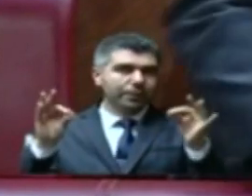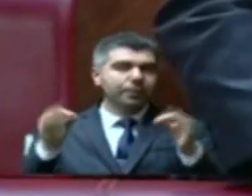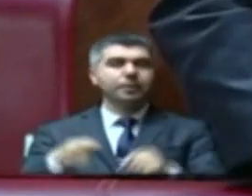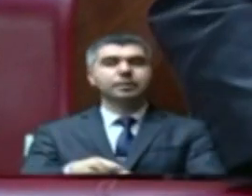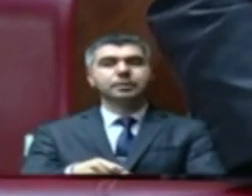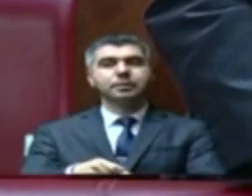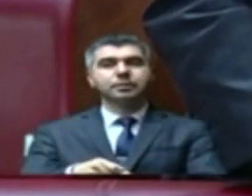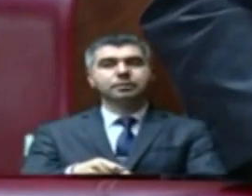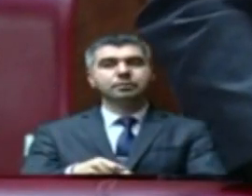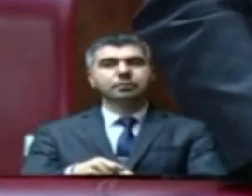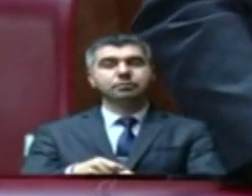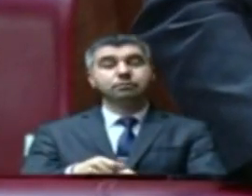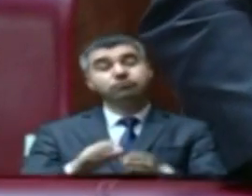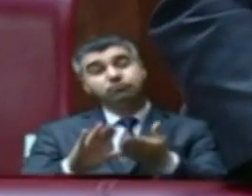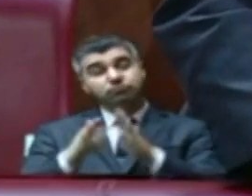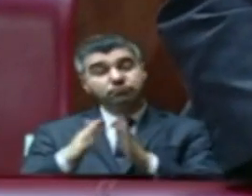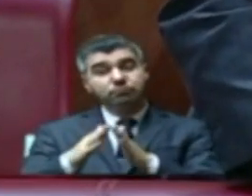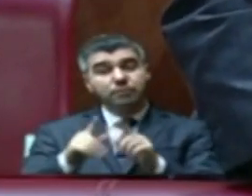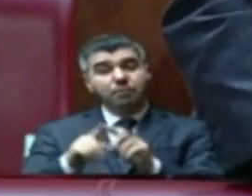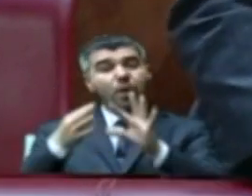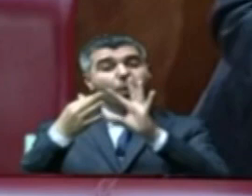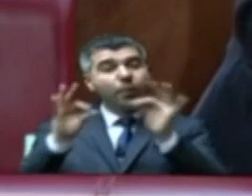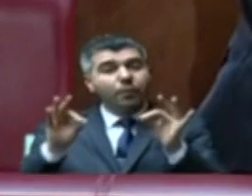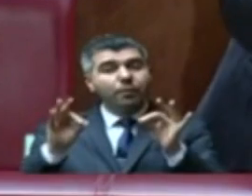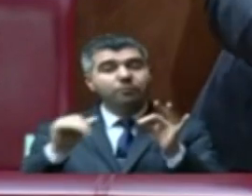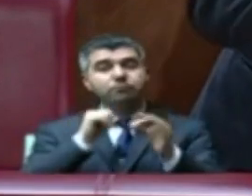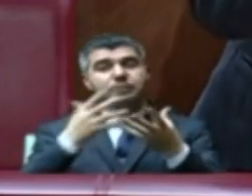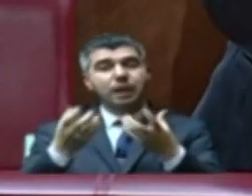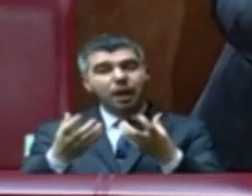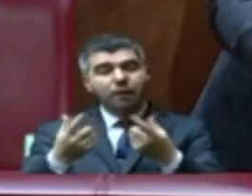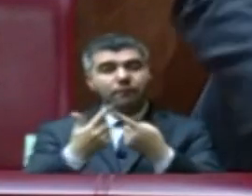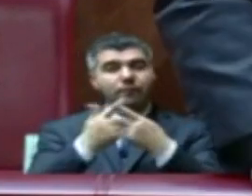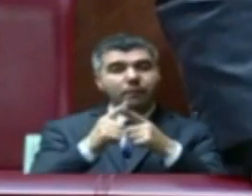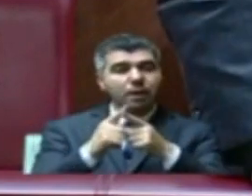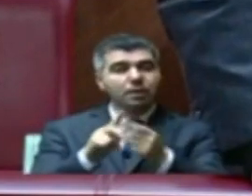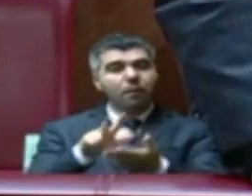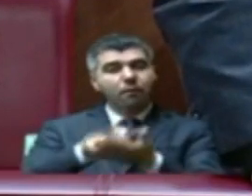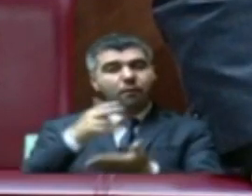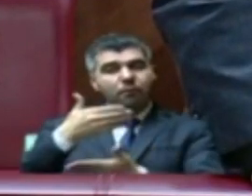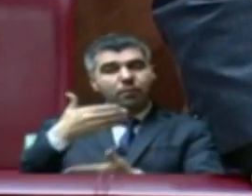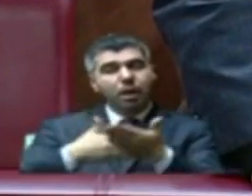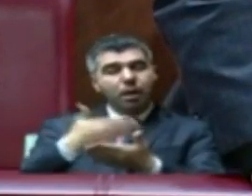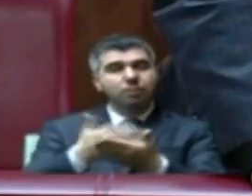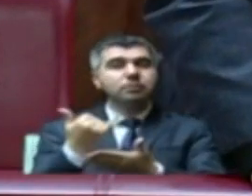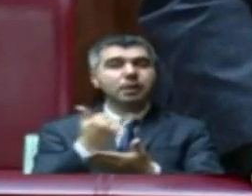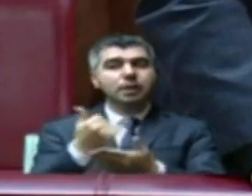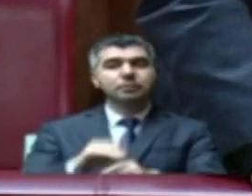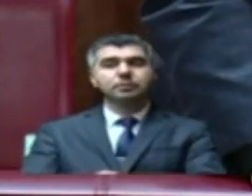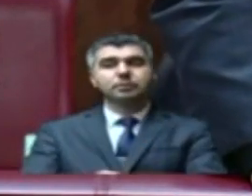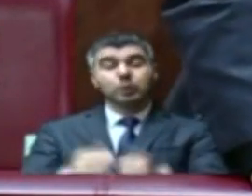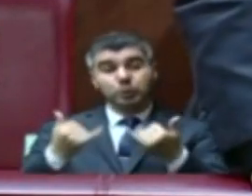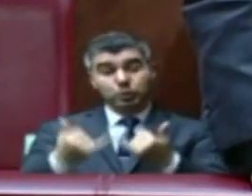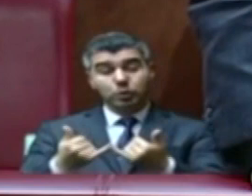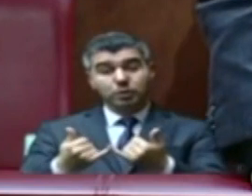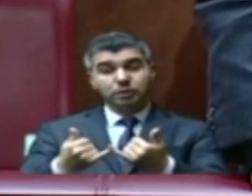يمكنش نعطي، لانه سرد واحد المجموعه ديال الامور وطرح لي المشكله ديال الرخص هي اللي كانت بالاساس. اليوم الحديث